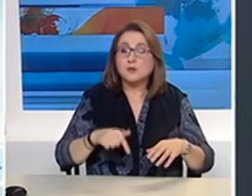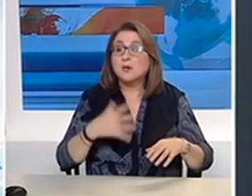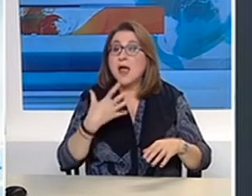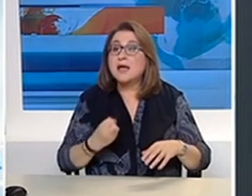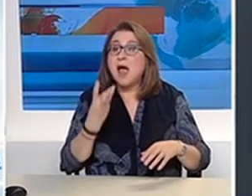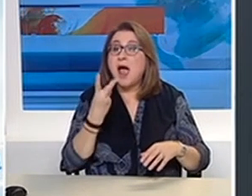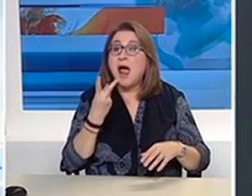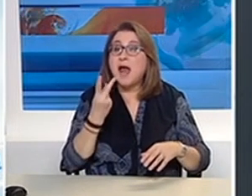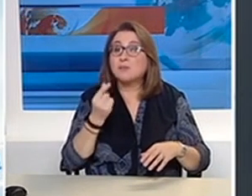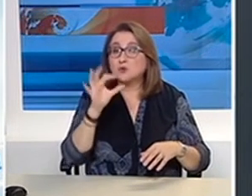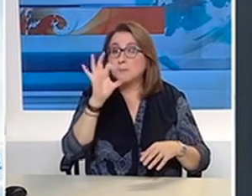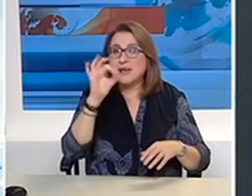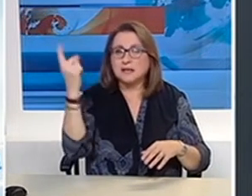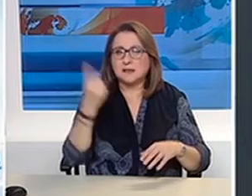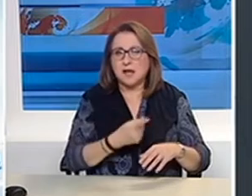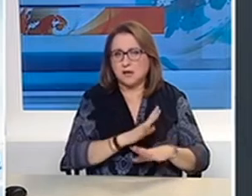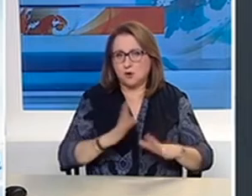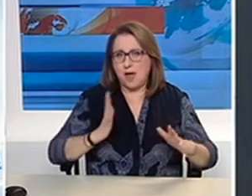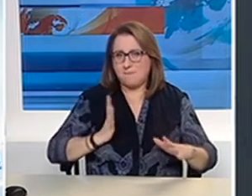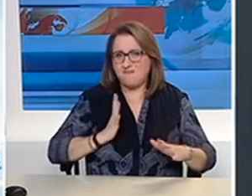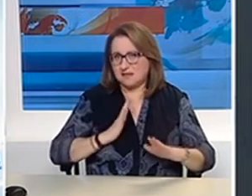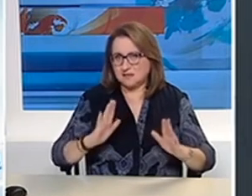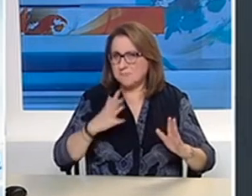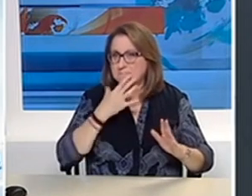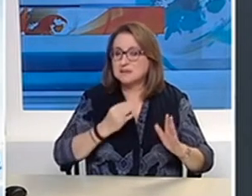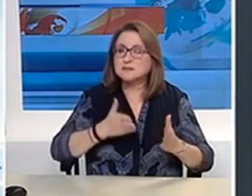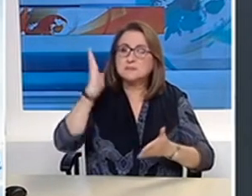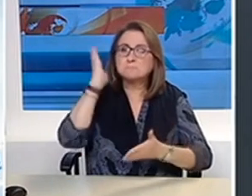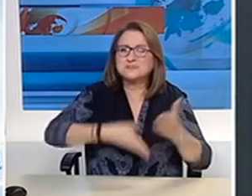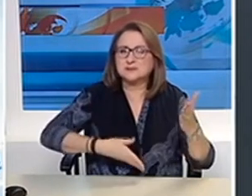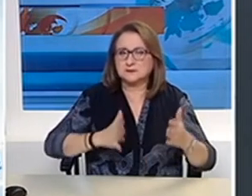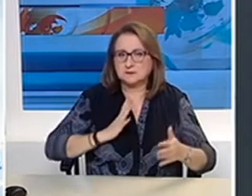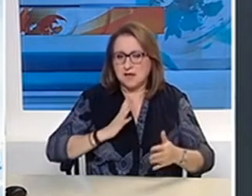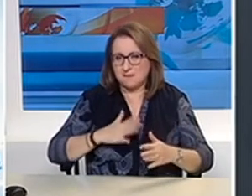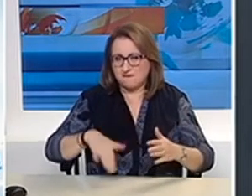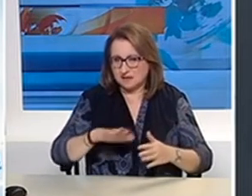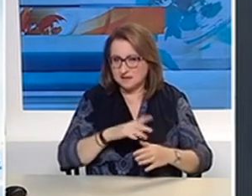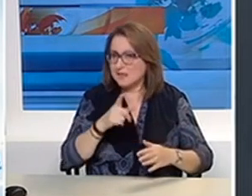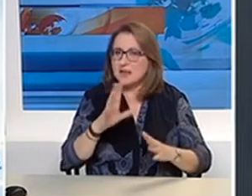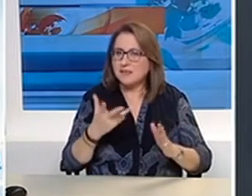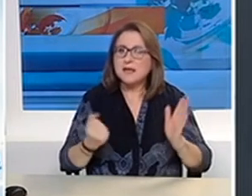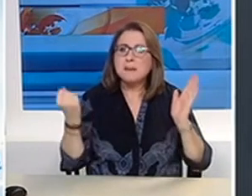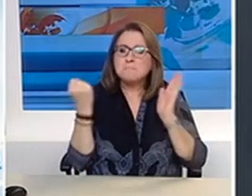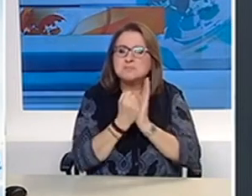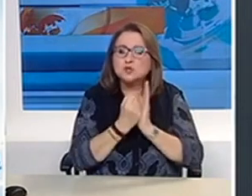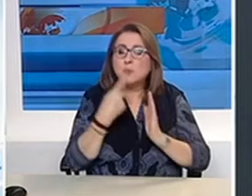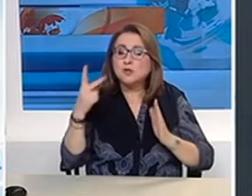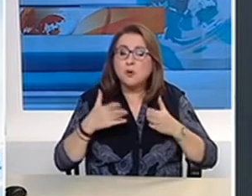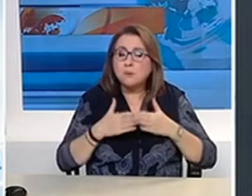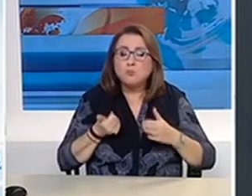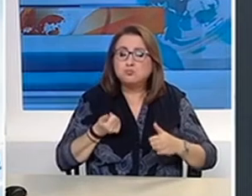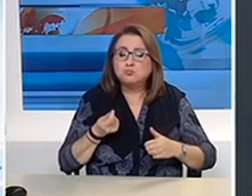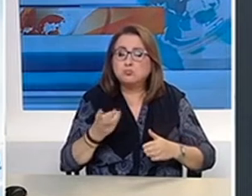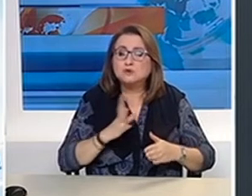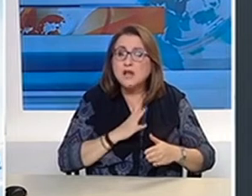μετακινούμενων επιβατών στο 50% του συνολικού αριθμού επιβατών που ορίζεται στο πιστοποιητικό ασφαλείας του πλοίου ή στο